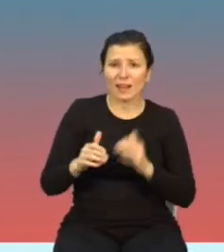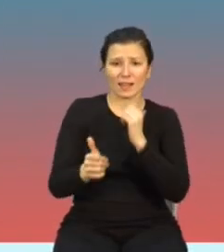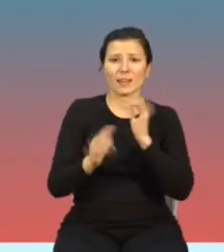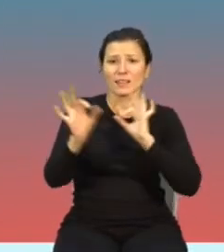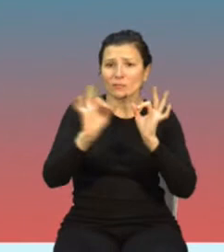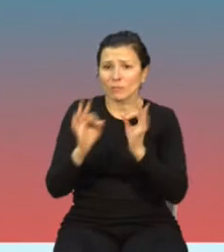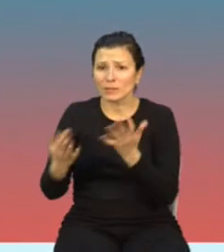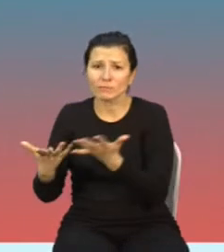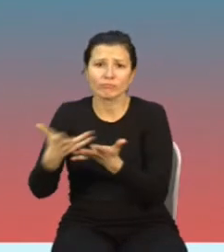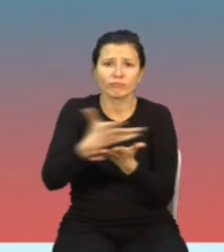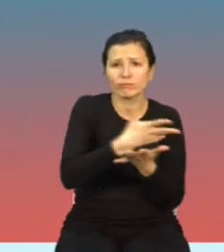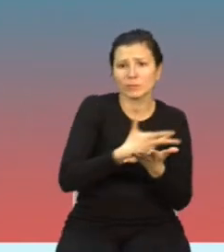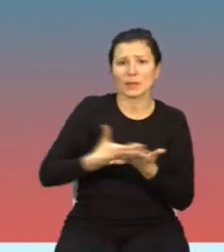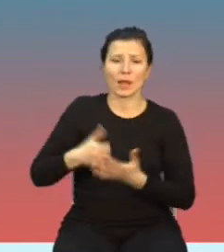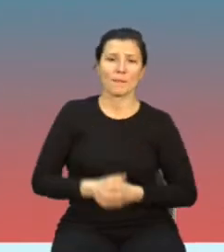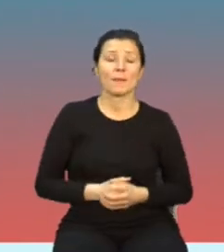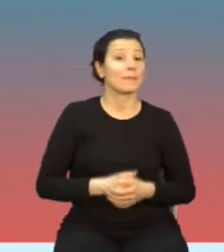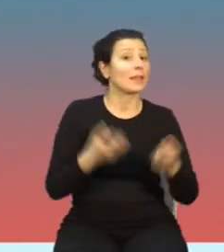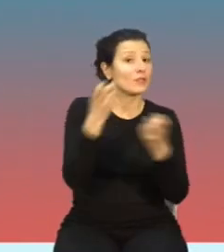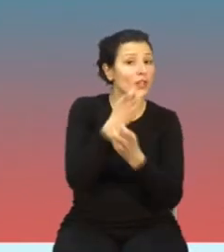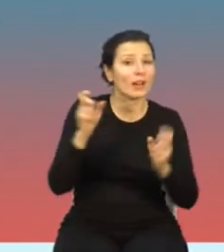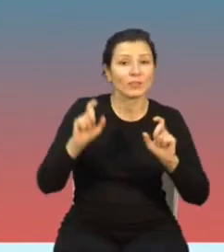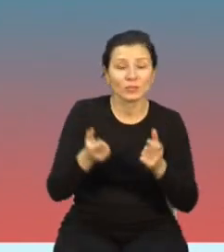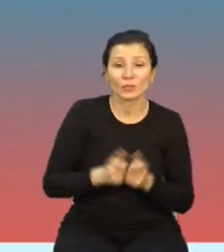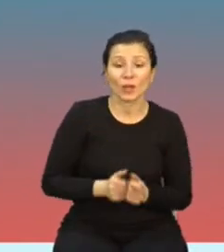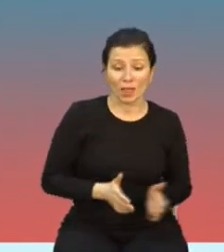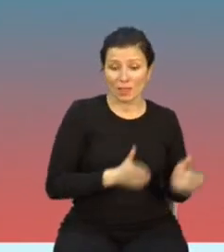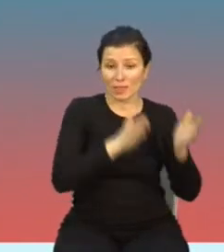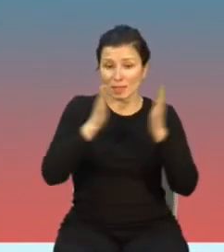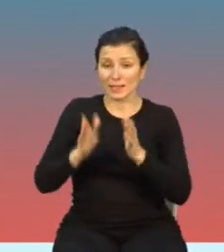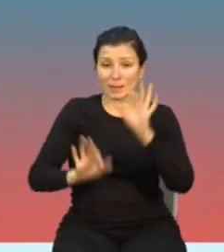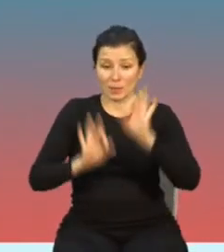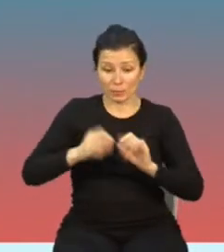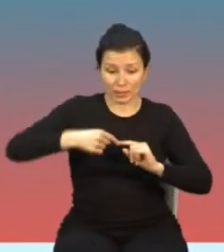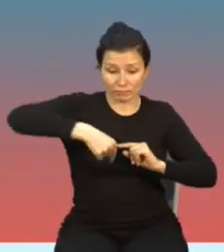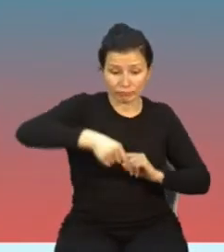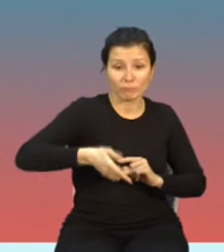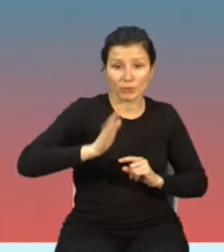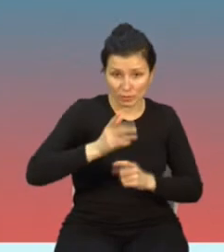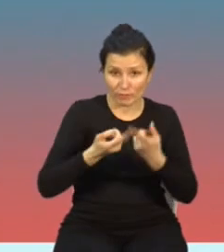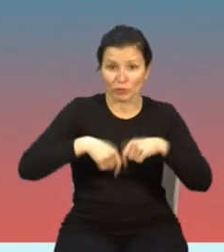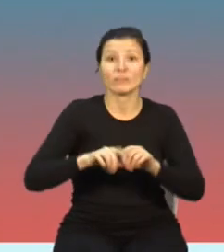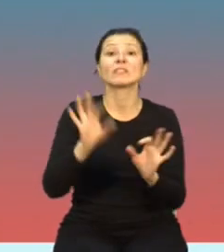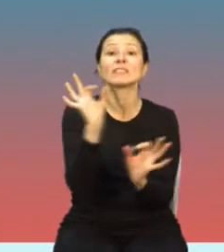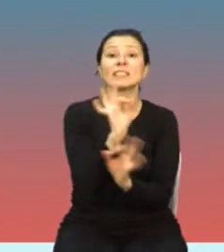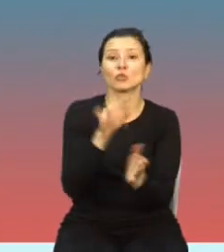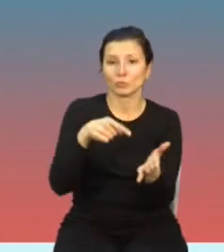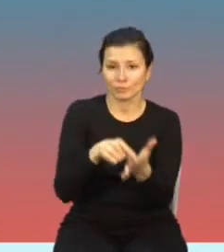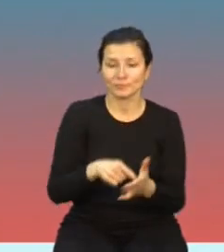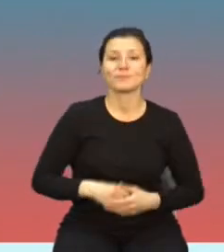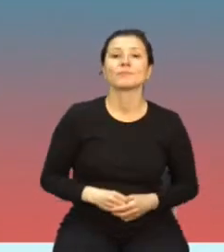I co jest ciekawe, to, że kolejne pomiary, które wykonamy, a to będzie w styczniu, będziemy